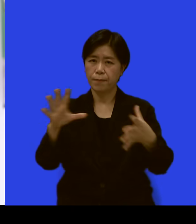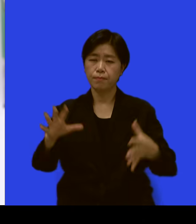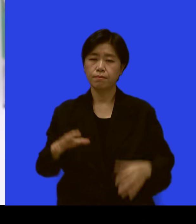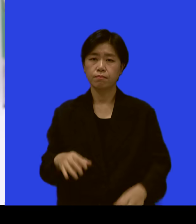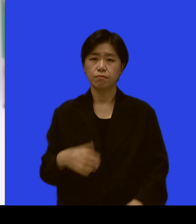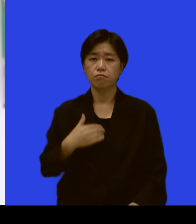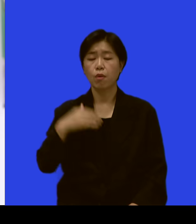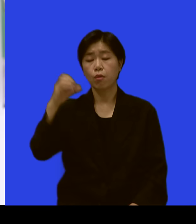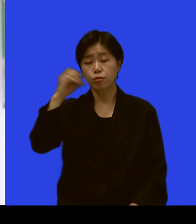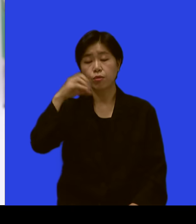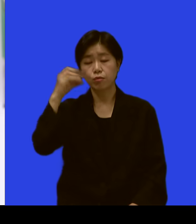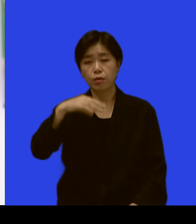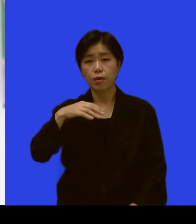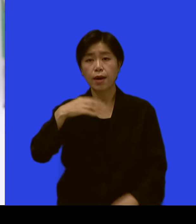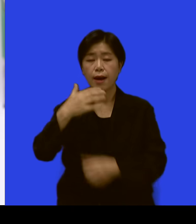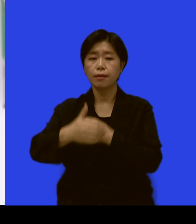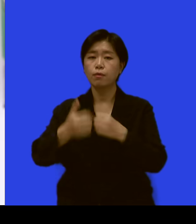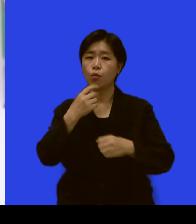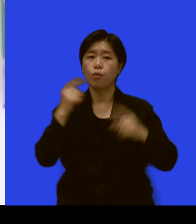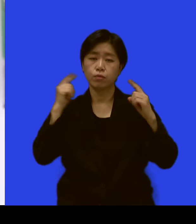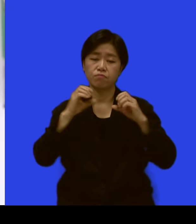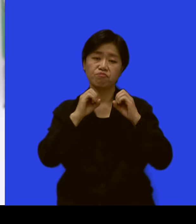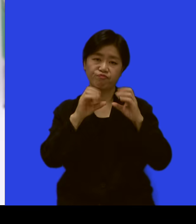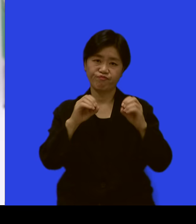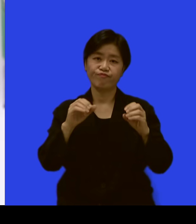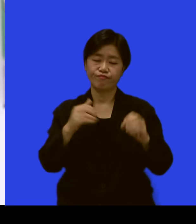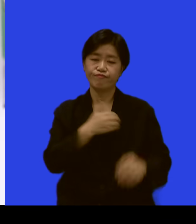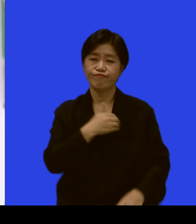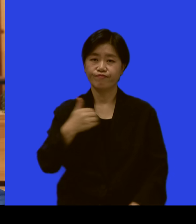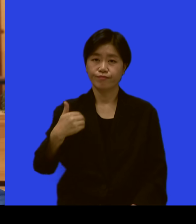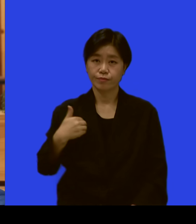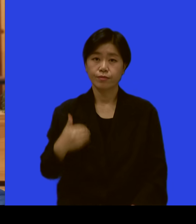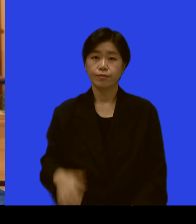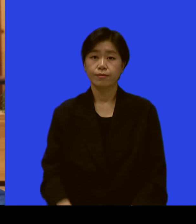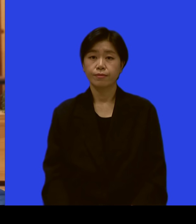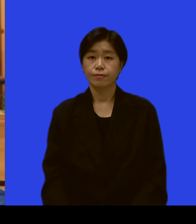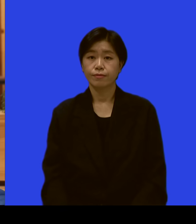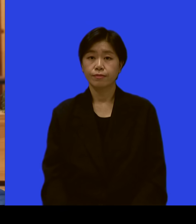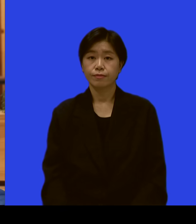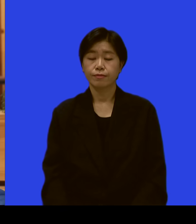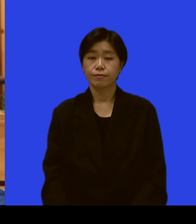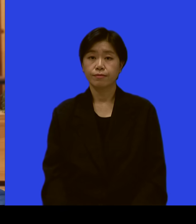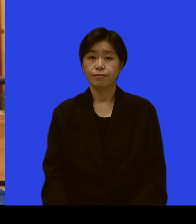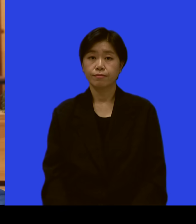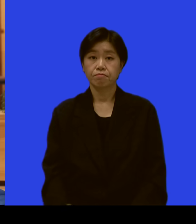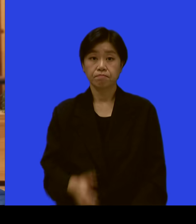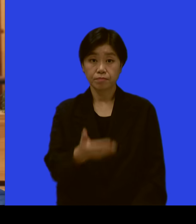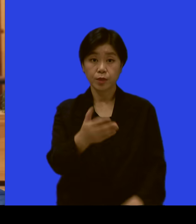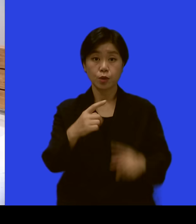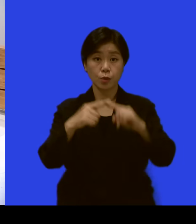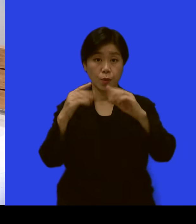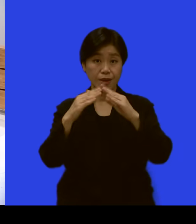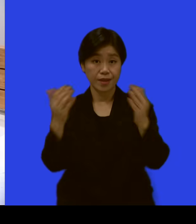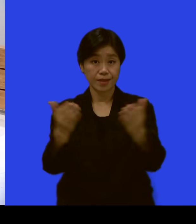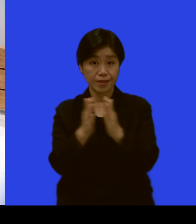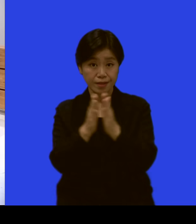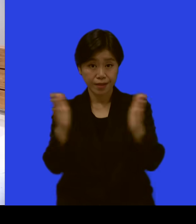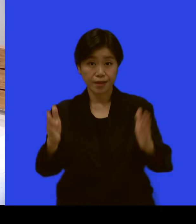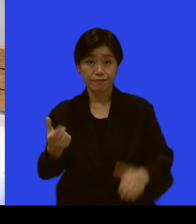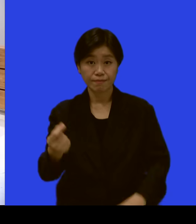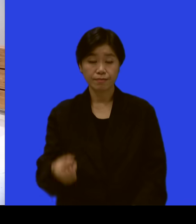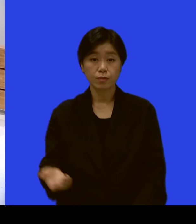것 같습니다. 예. 그럼 이렇게 이제 하나님 주신 그 음성으로 이제 교회 사역을 시작하셨는데 어떻게 그